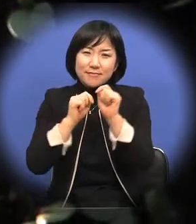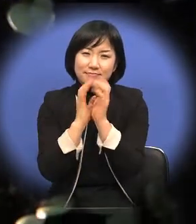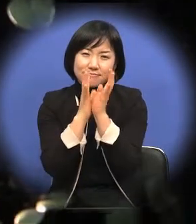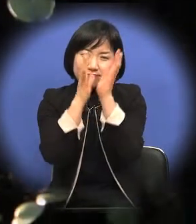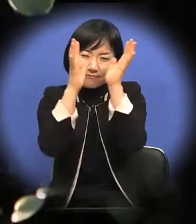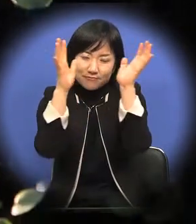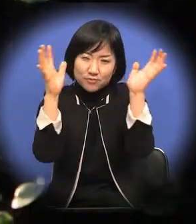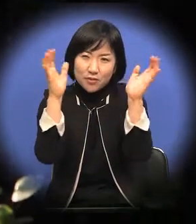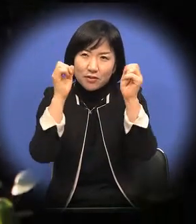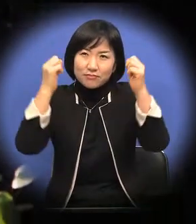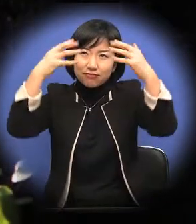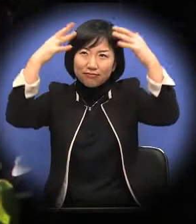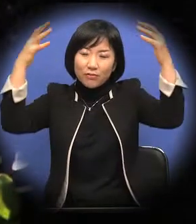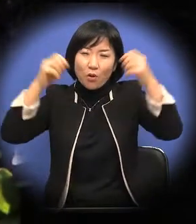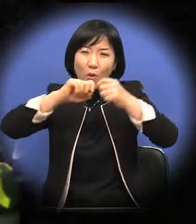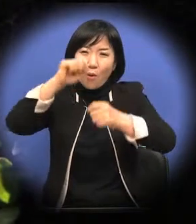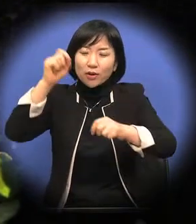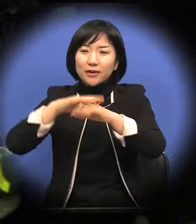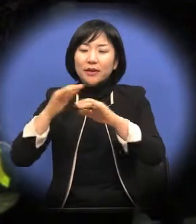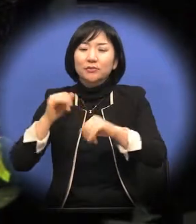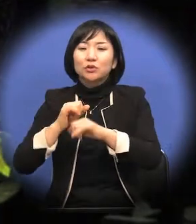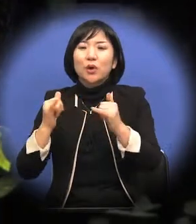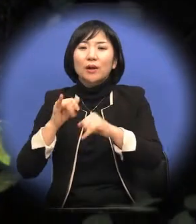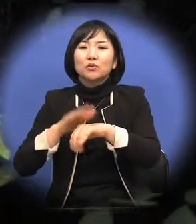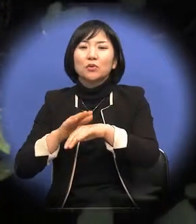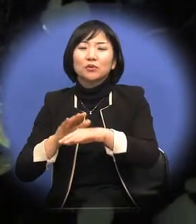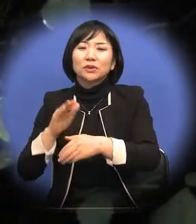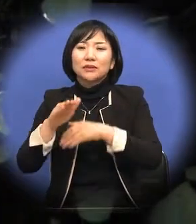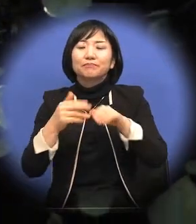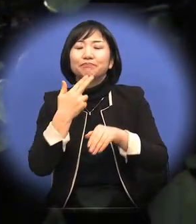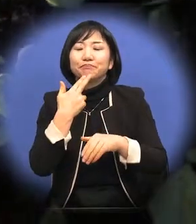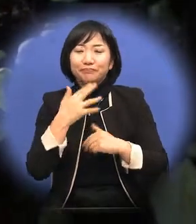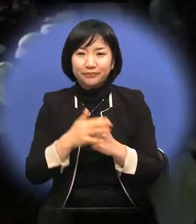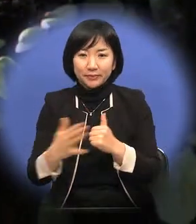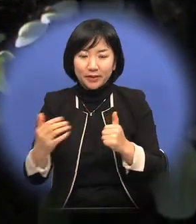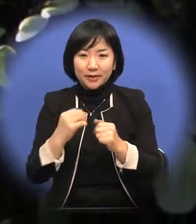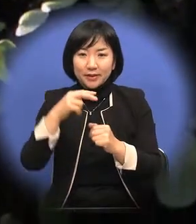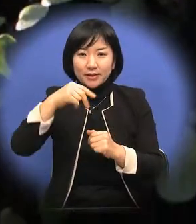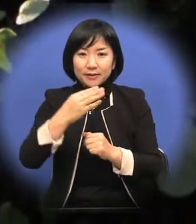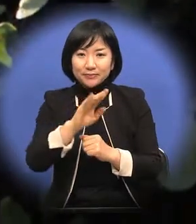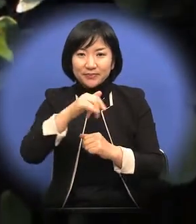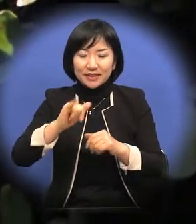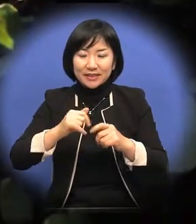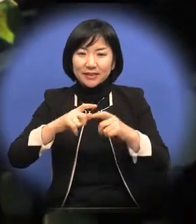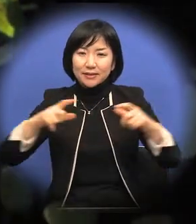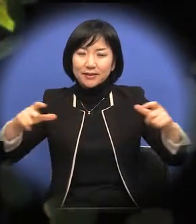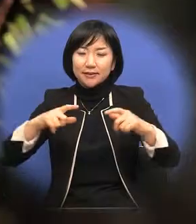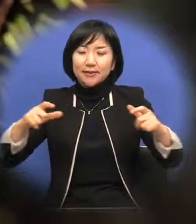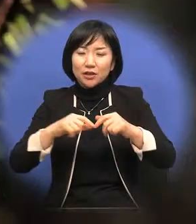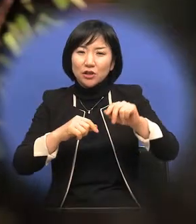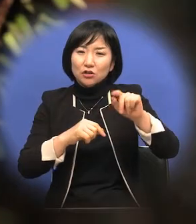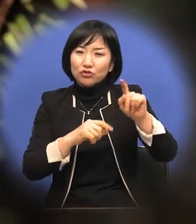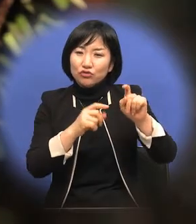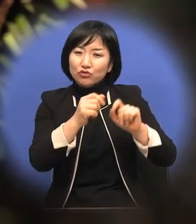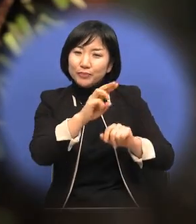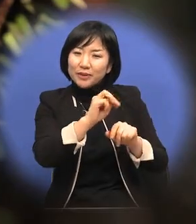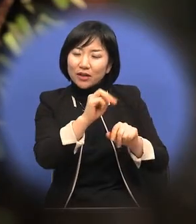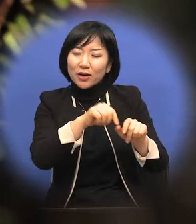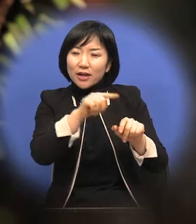울창한데다 오랜 기간 인간의 손길이 닿지 않았기 때문입니다. 습지의 크기는 수미터에서